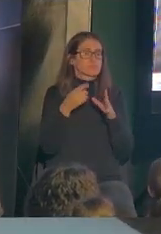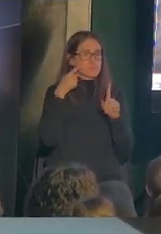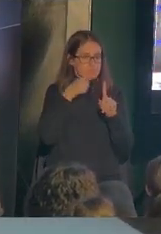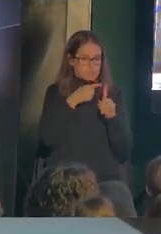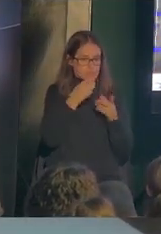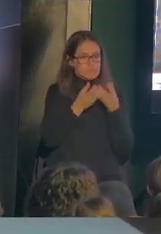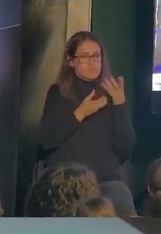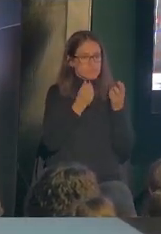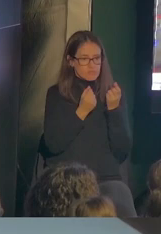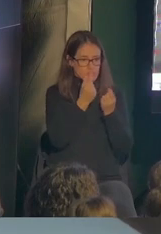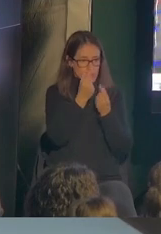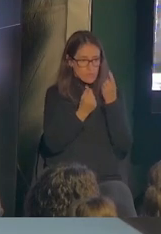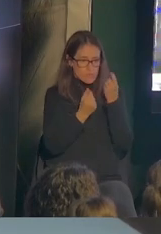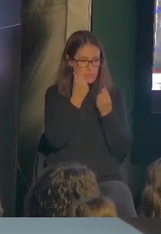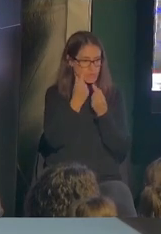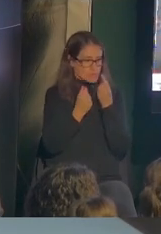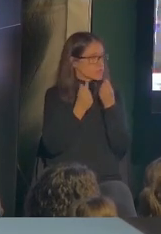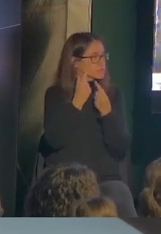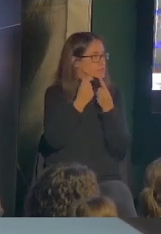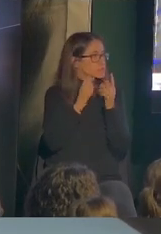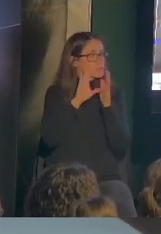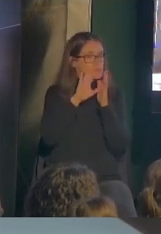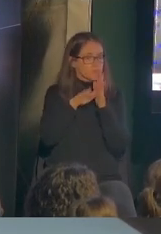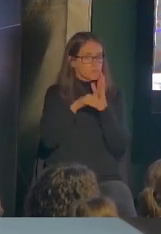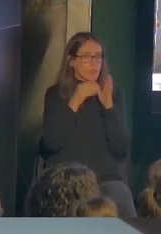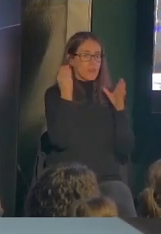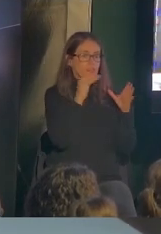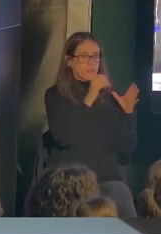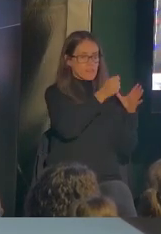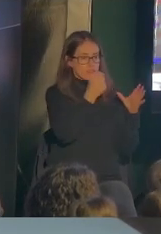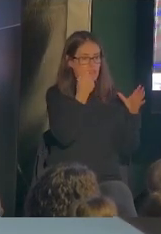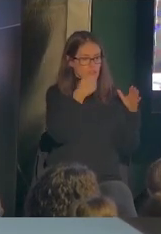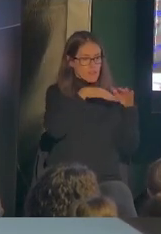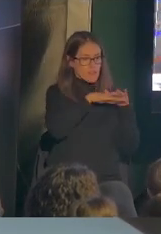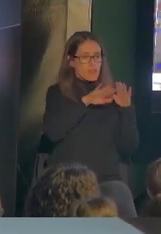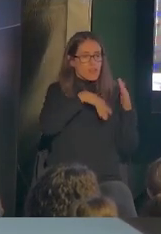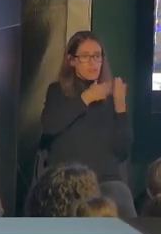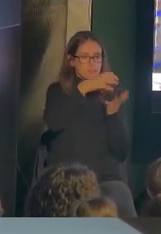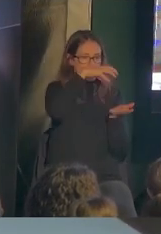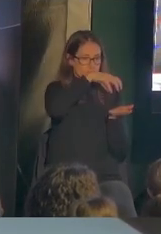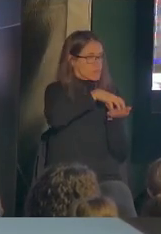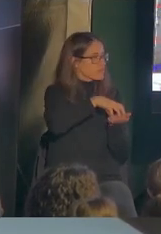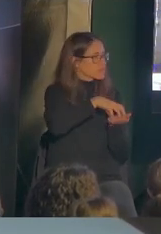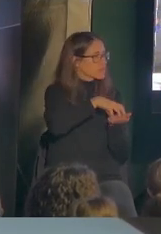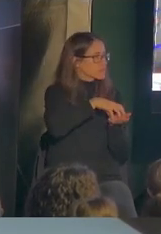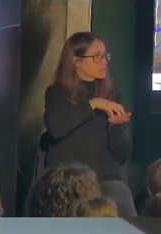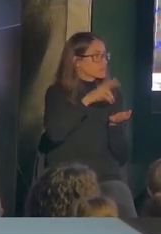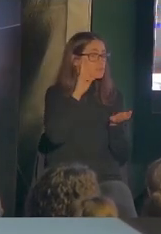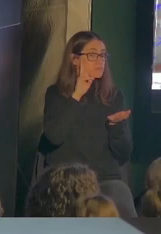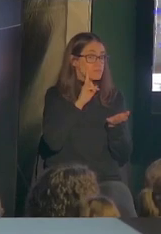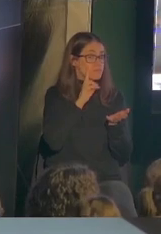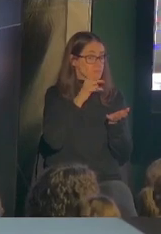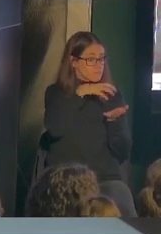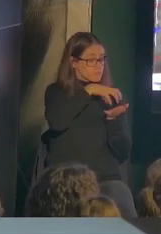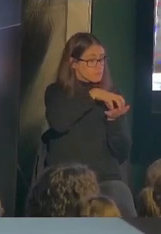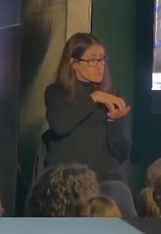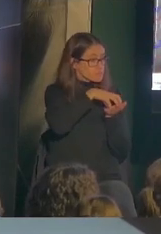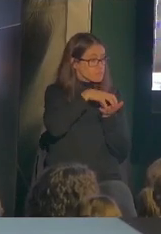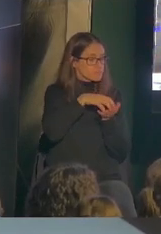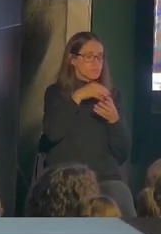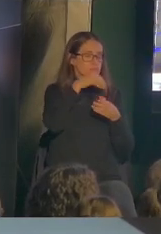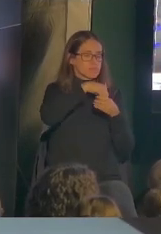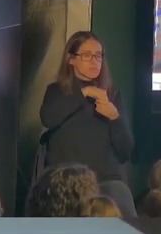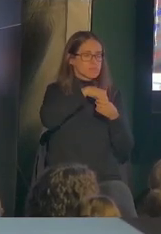ja de seguida doncs, ho posarem a la nevera a que gelifiqui. Un cop tinguem el gel ja gelificat, trencarem la seva